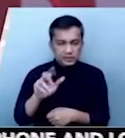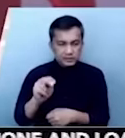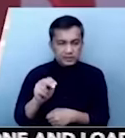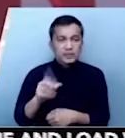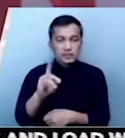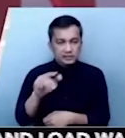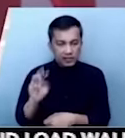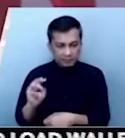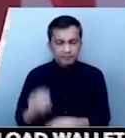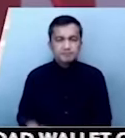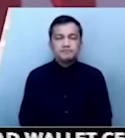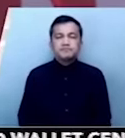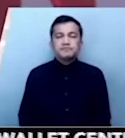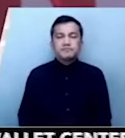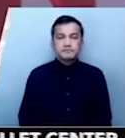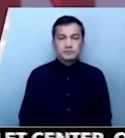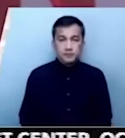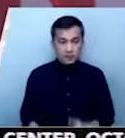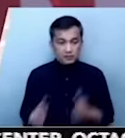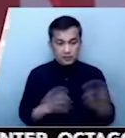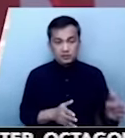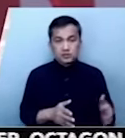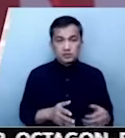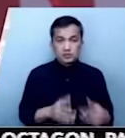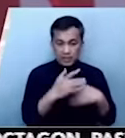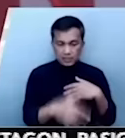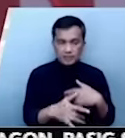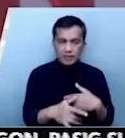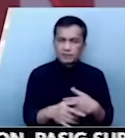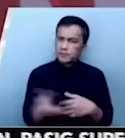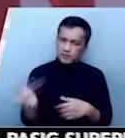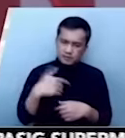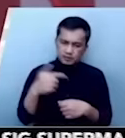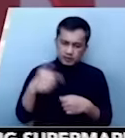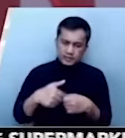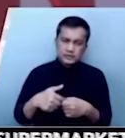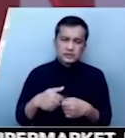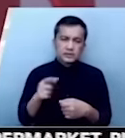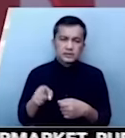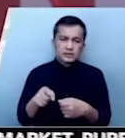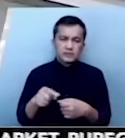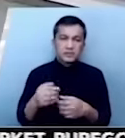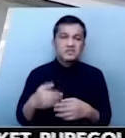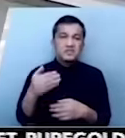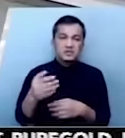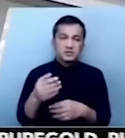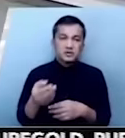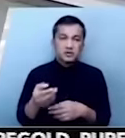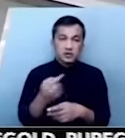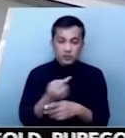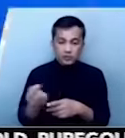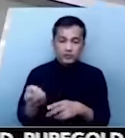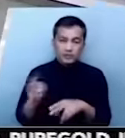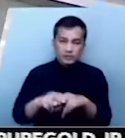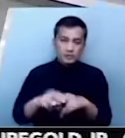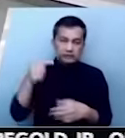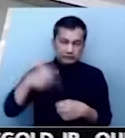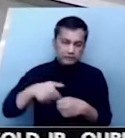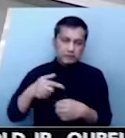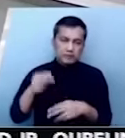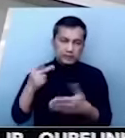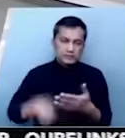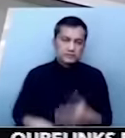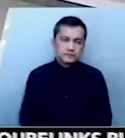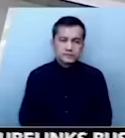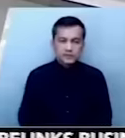Magpagas na habang maaga, may nakamba po kasing big time fuel price hike sa susunod na linggo. Ang tansya ng Uni Oil, 2 pesos